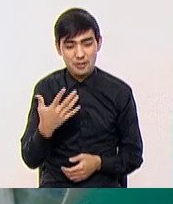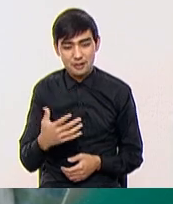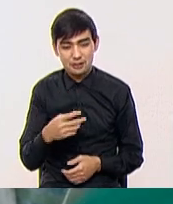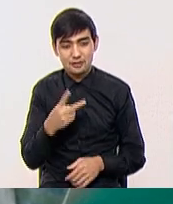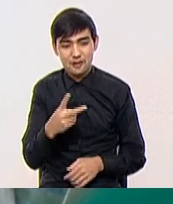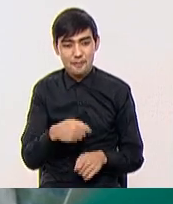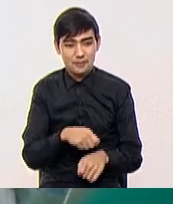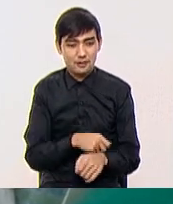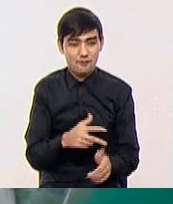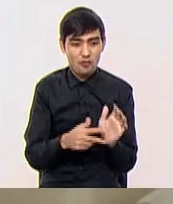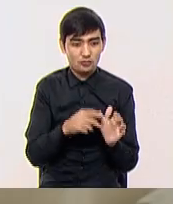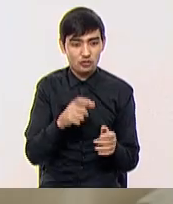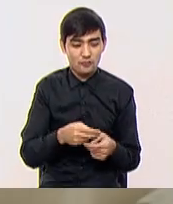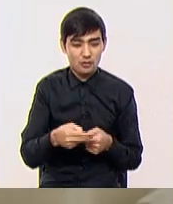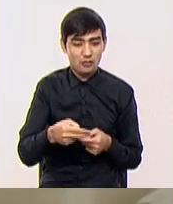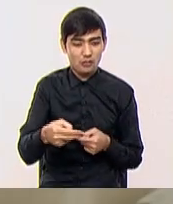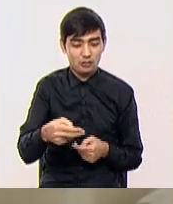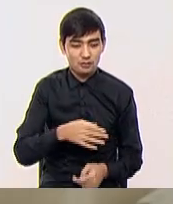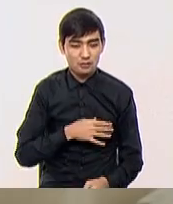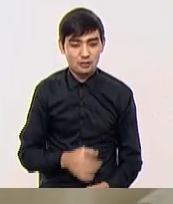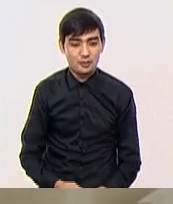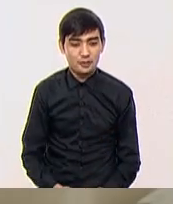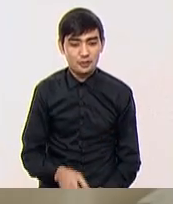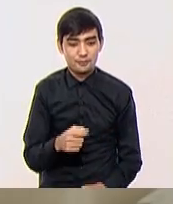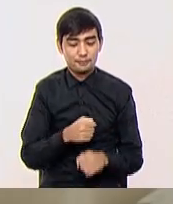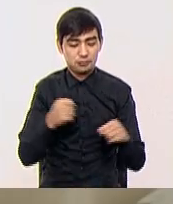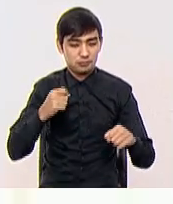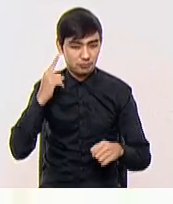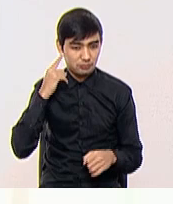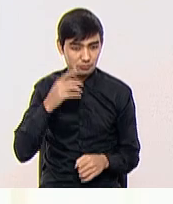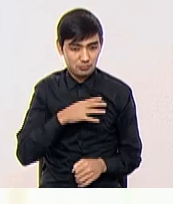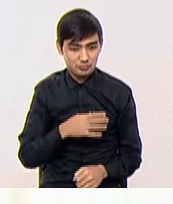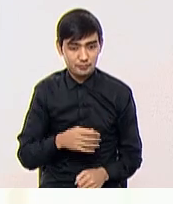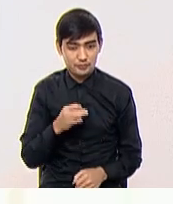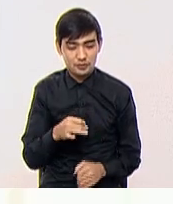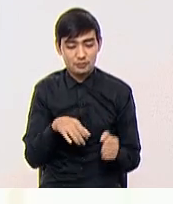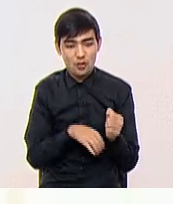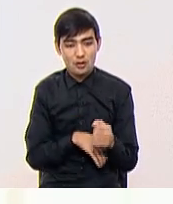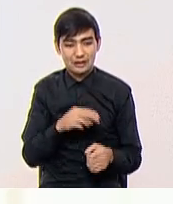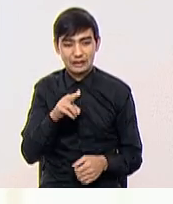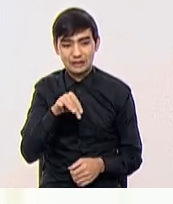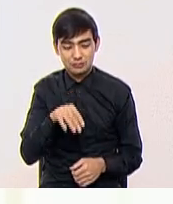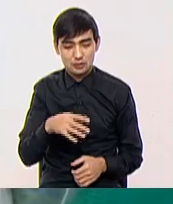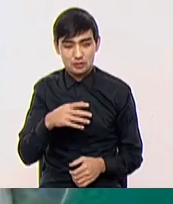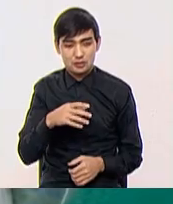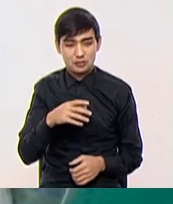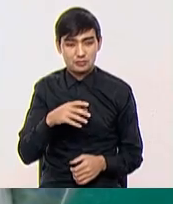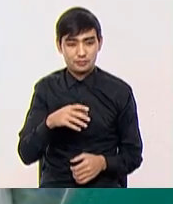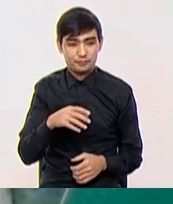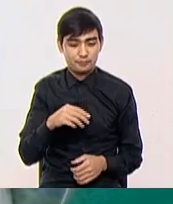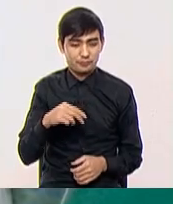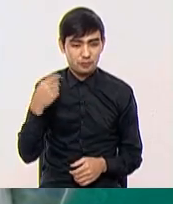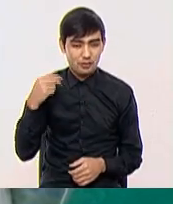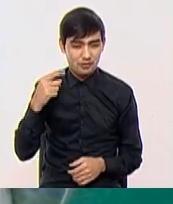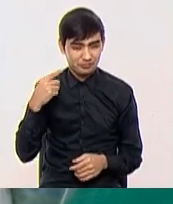8 адам болды. Бір-бірінің артынан жаттық. Хлопок болды. Сосын дым, лампалар